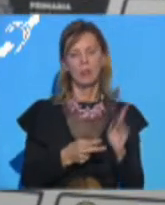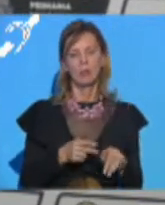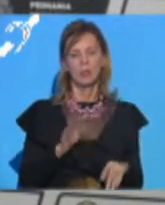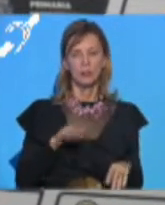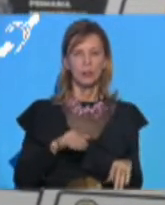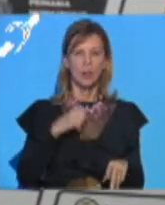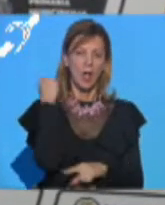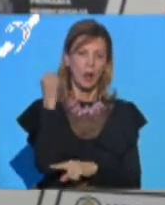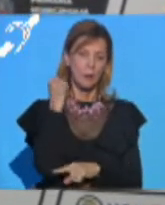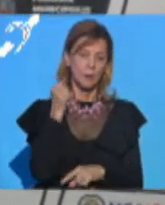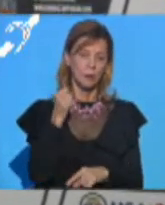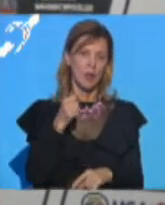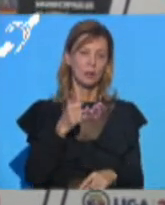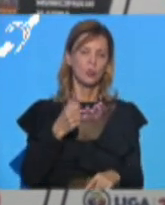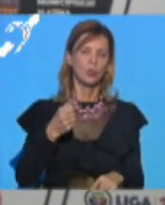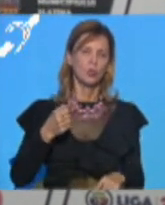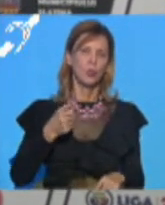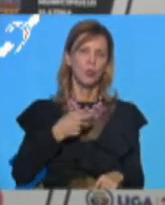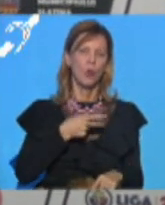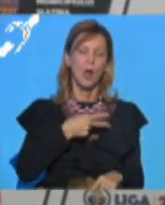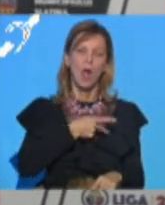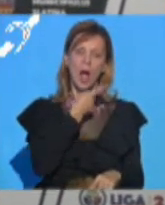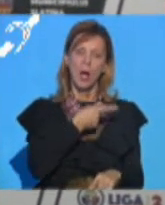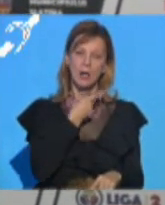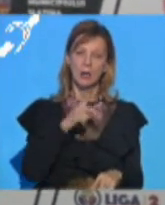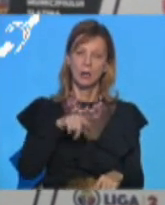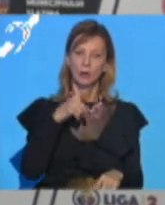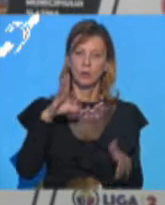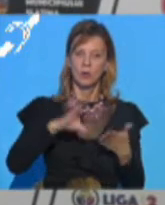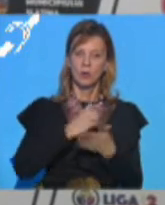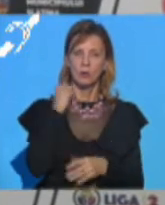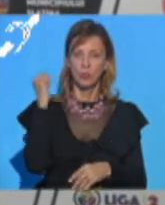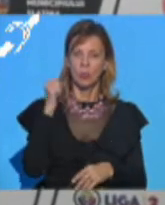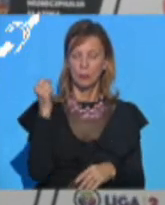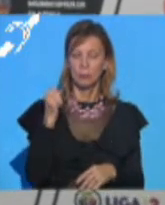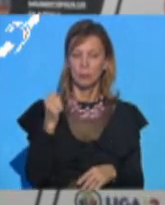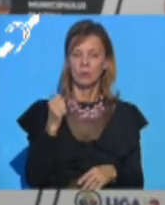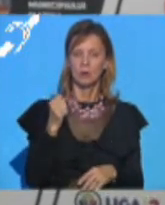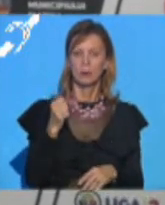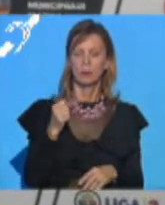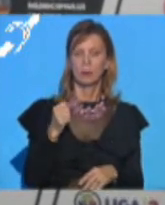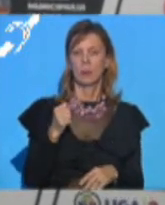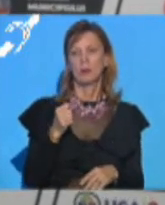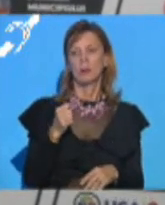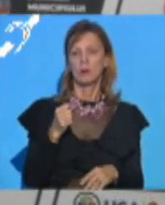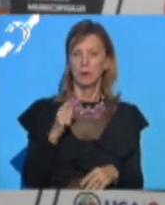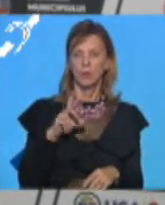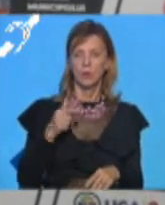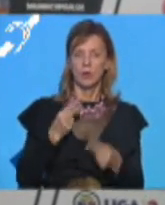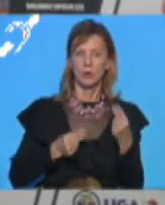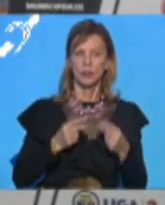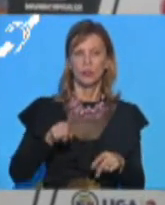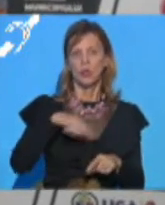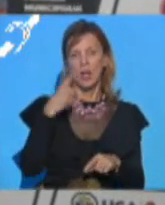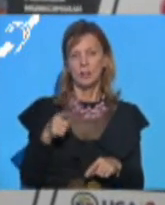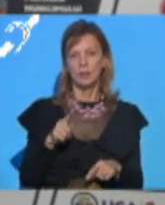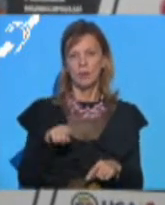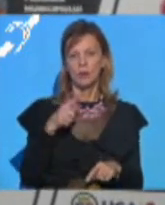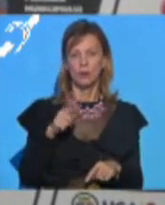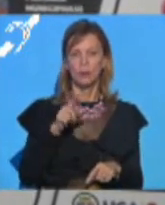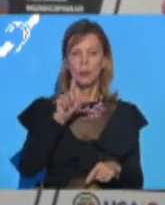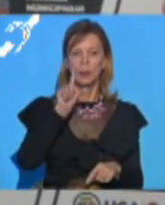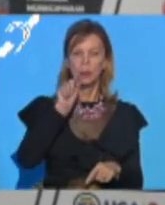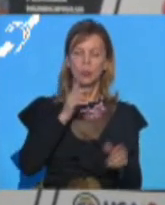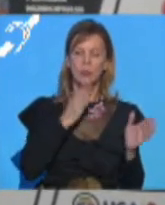și în campionatul Angliei. După ce au câștigat campionatul, Leicester a crezut anul următor că poate să joace altceva și după 20 de